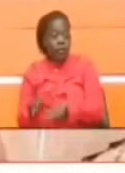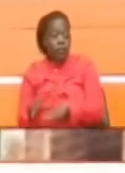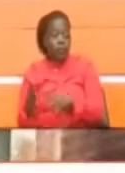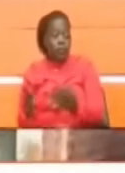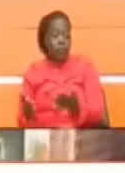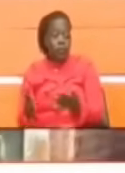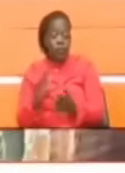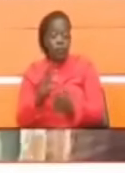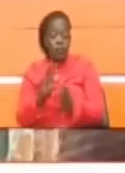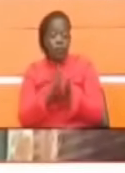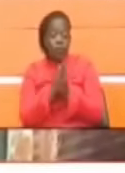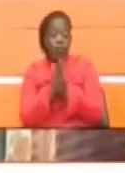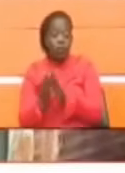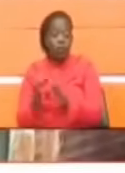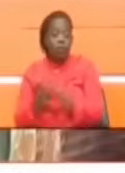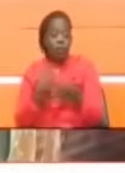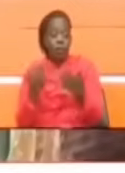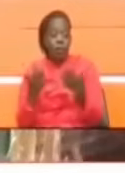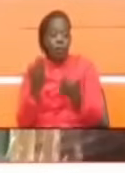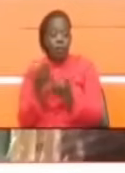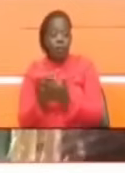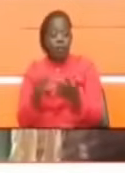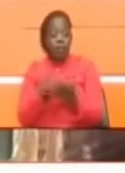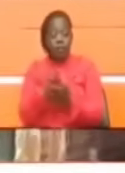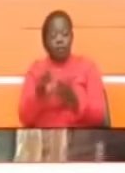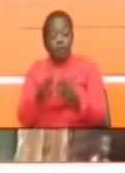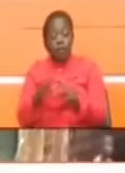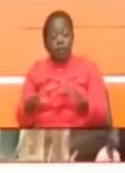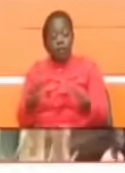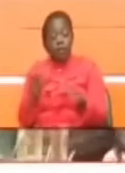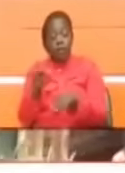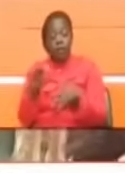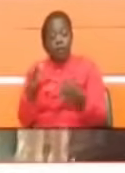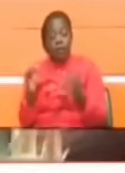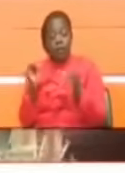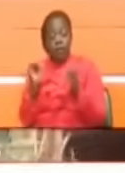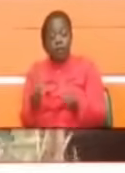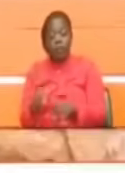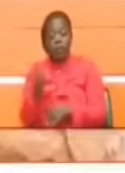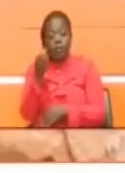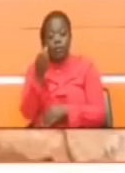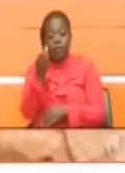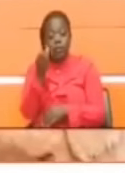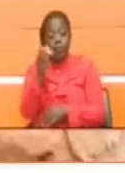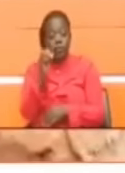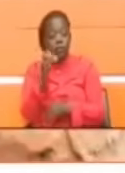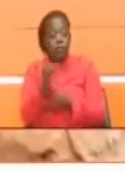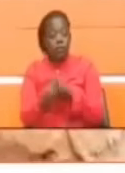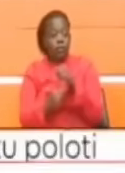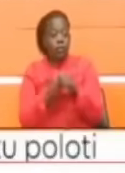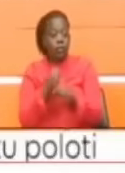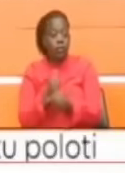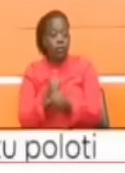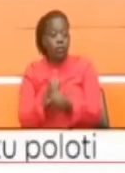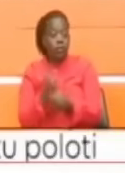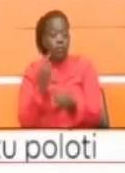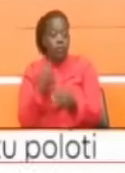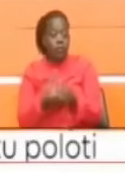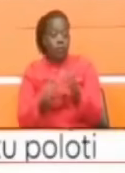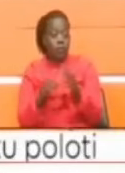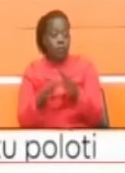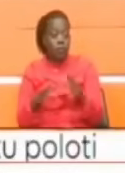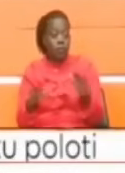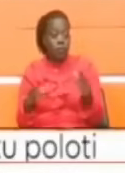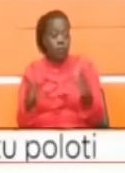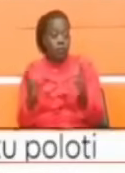mikono gyange. Zarango wakati mu kusoberwa ategeeza nti poloti eno bagimazeeko emyaka 6. Kubanga bwe baba bamugamba gwe ettaka